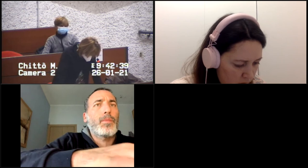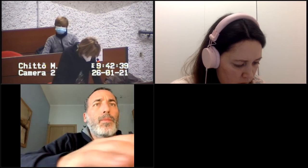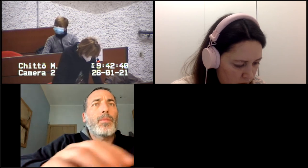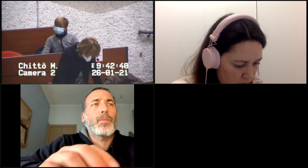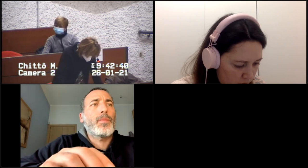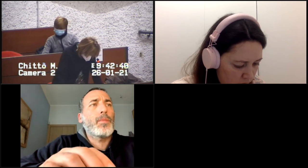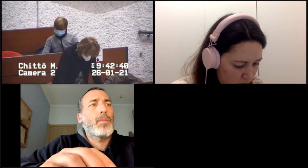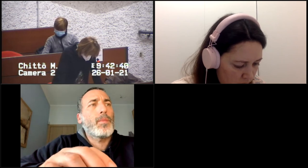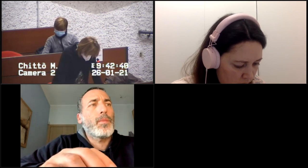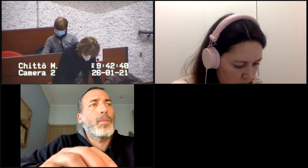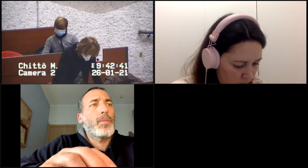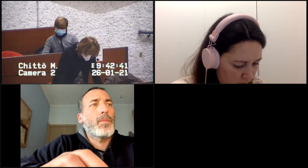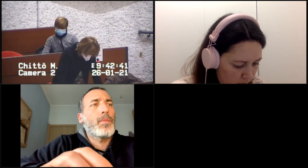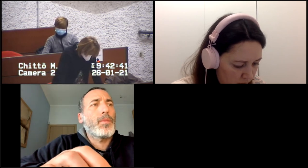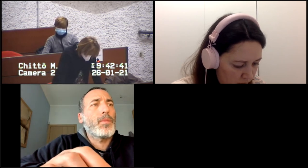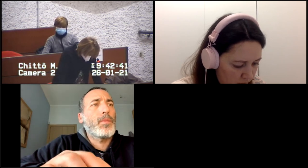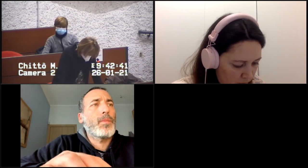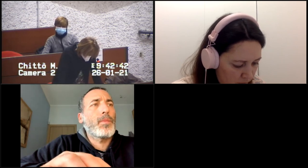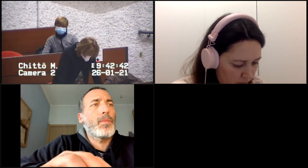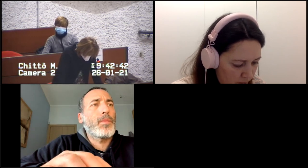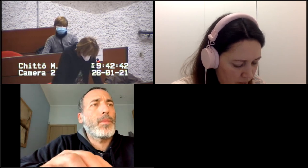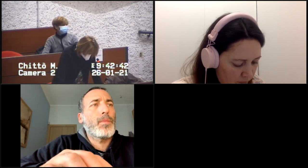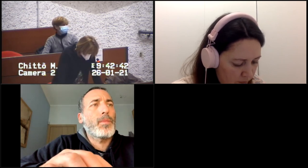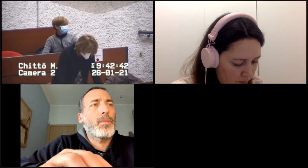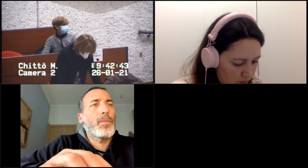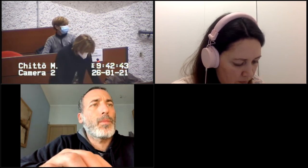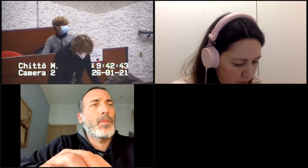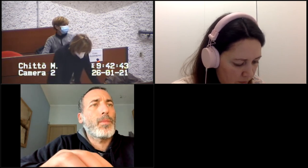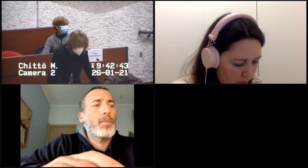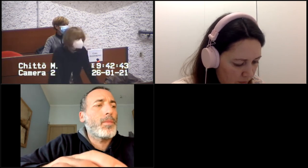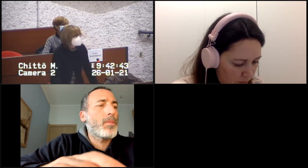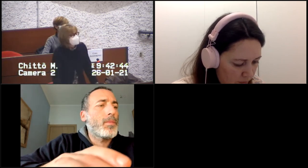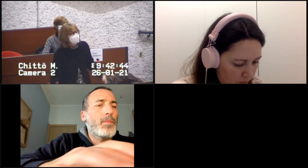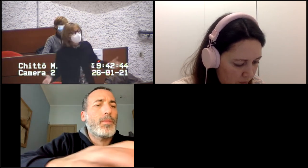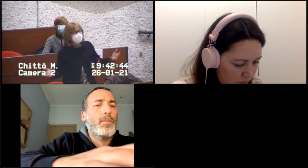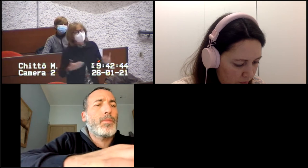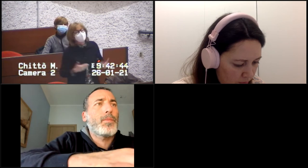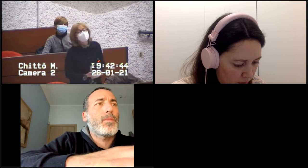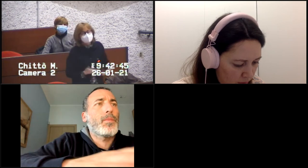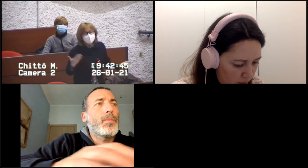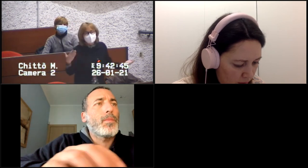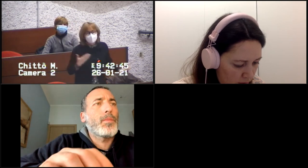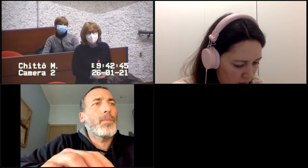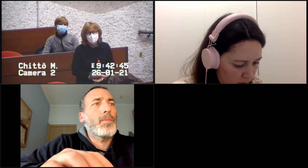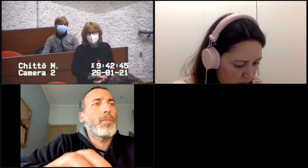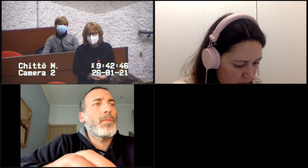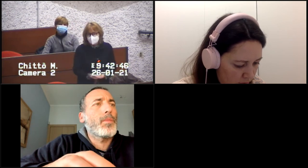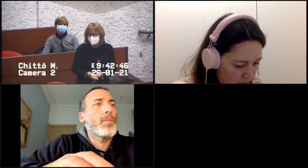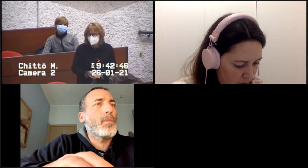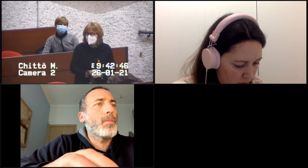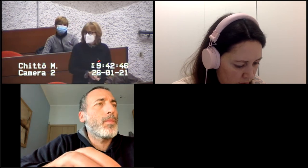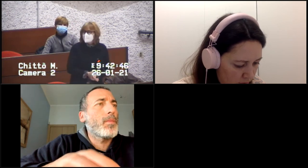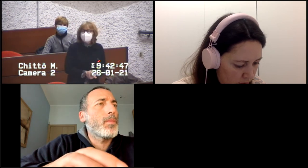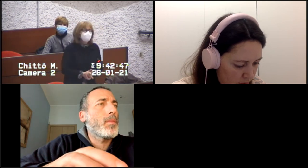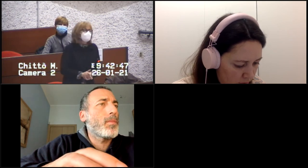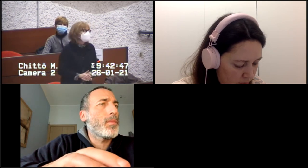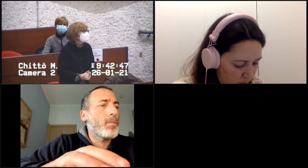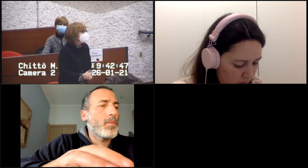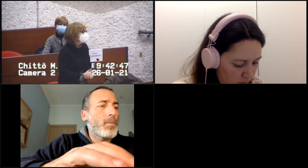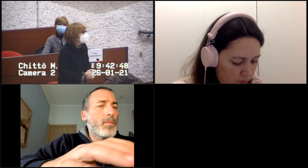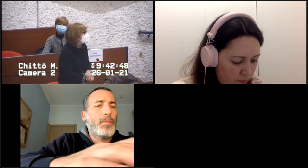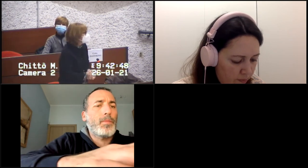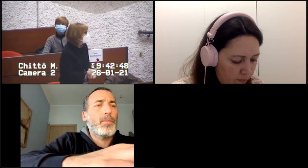che hanno lasciato l'intera regione in zona rossa, pesando economicamente su